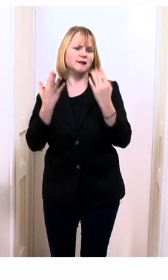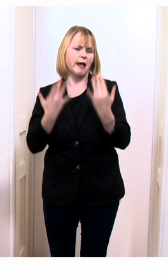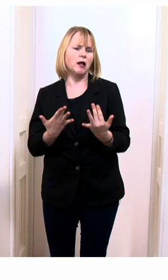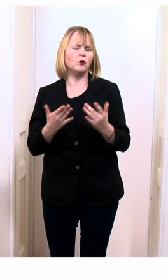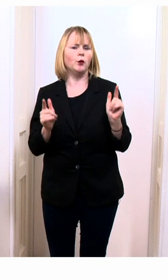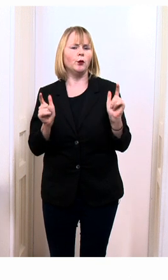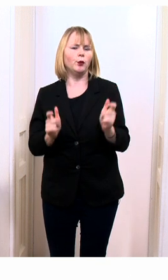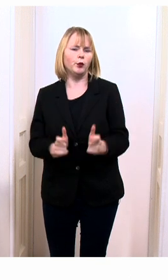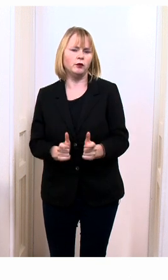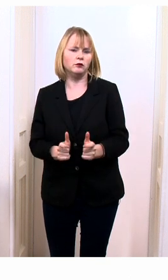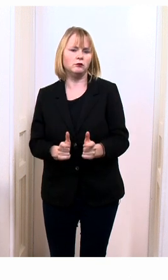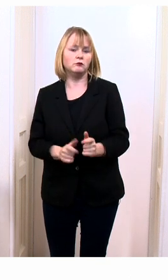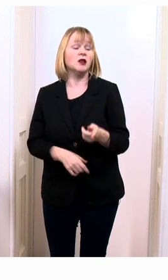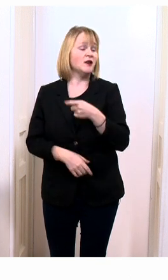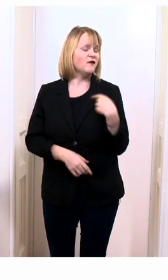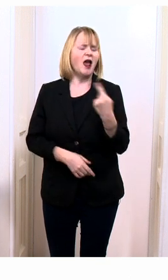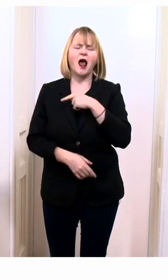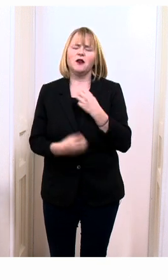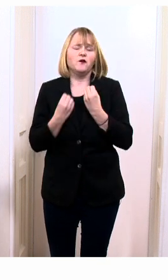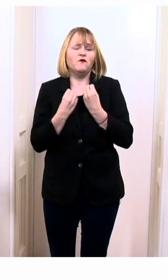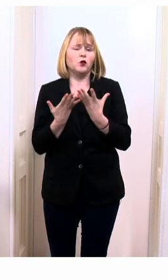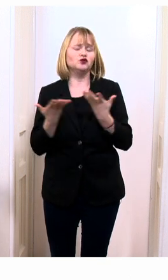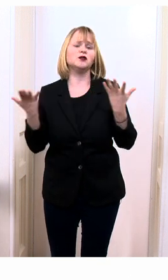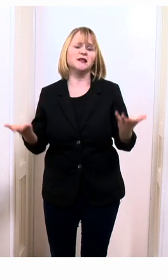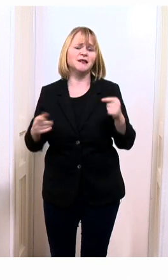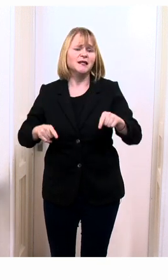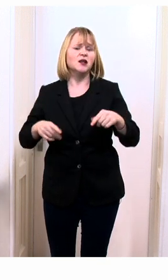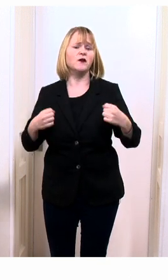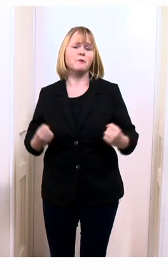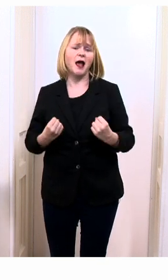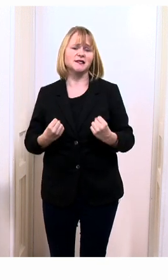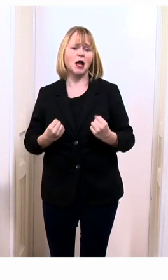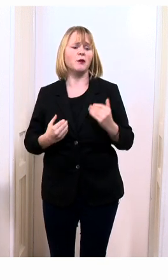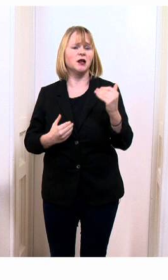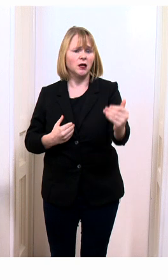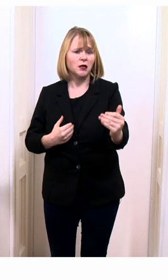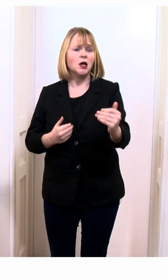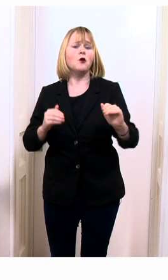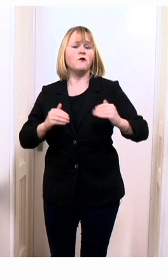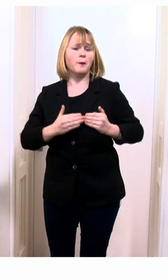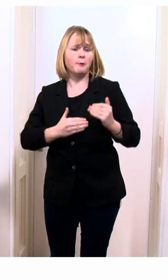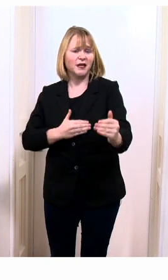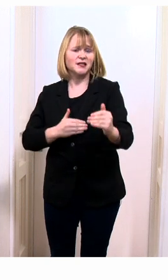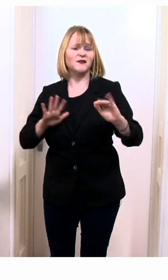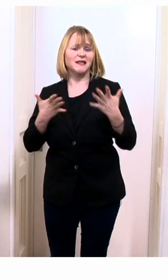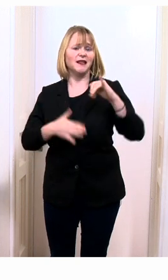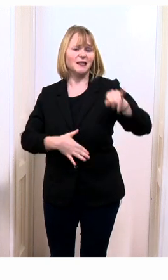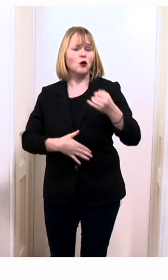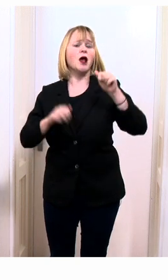bringen. Wir alle haben uns gewünscht, dass wir diese Maßnahmen nach dem 10. Januar wieder lockern